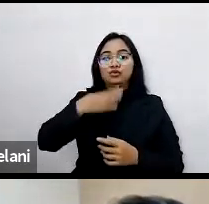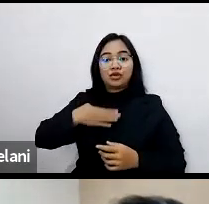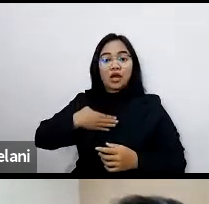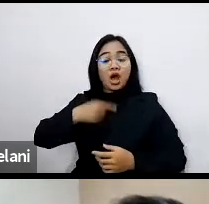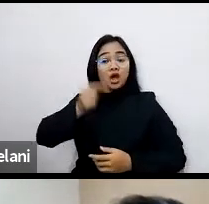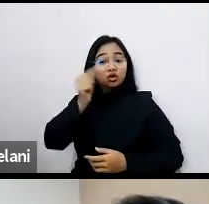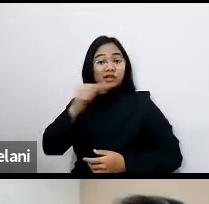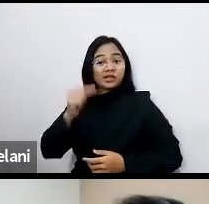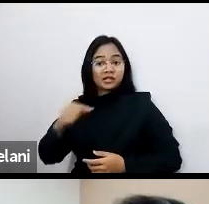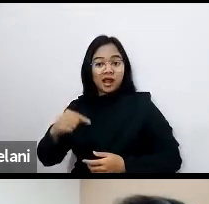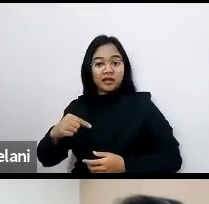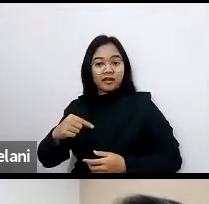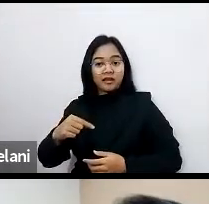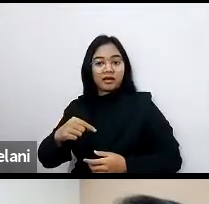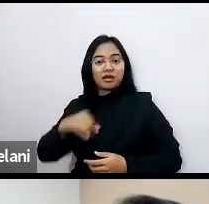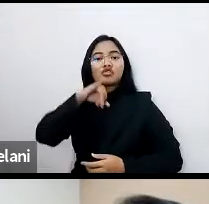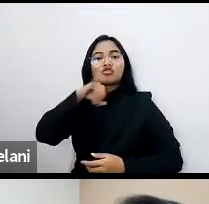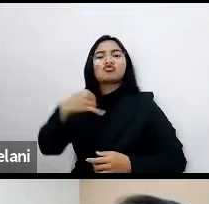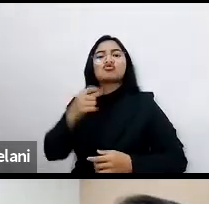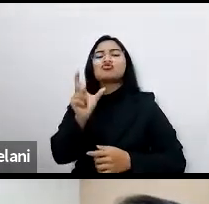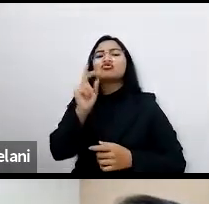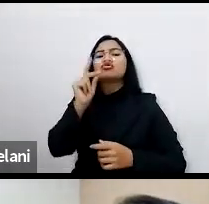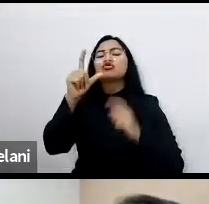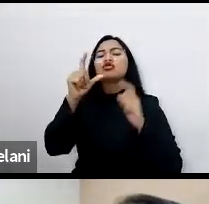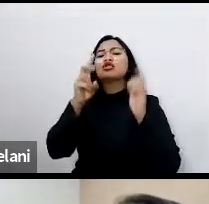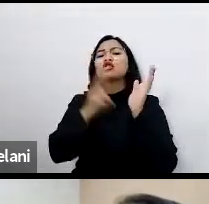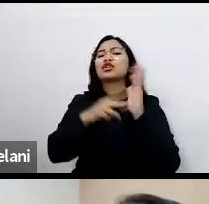bagian dari bagaimana kita harus terkoneksi ya